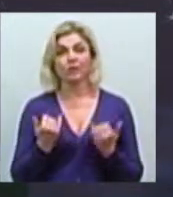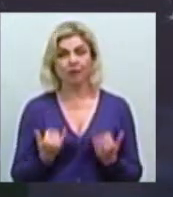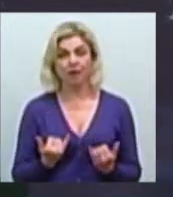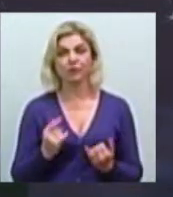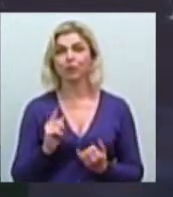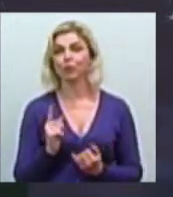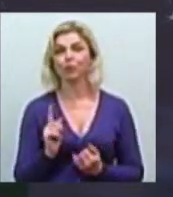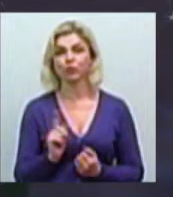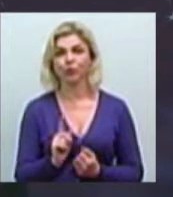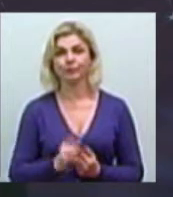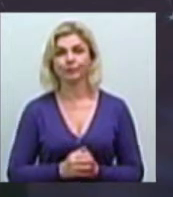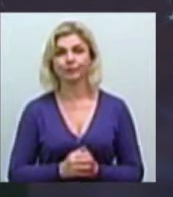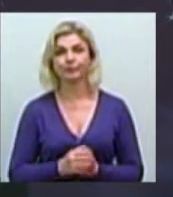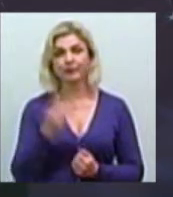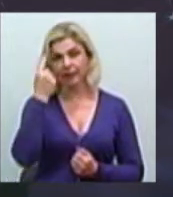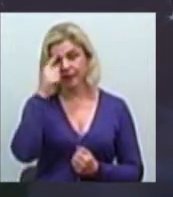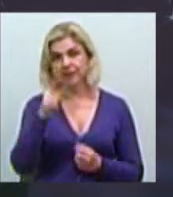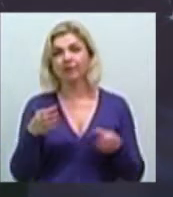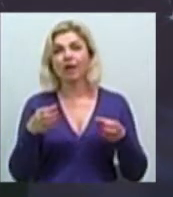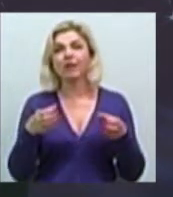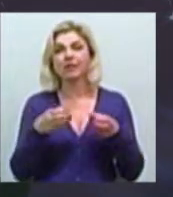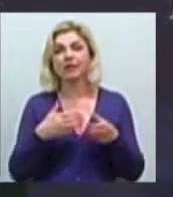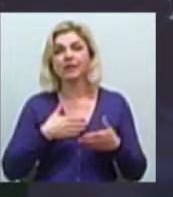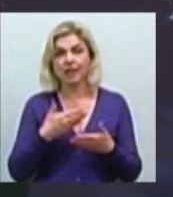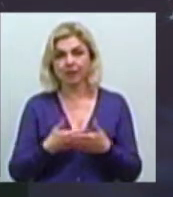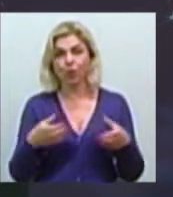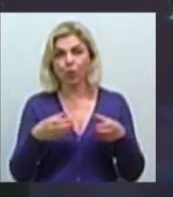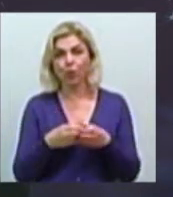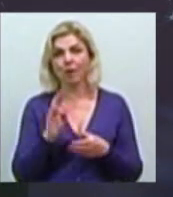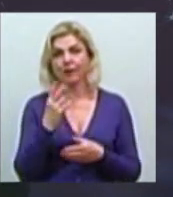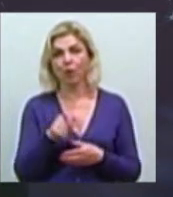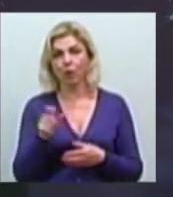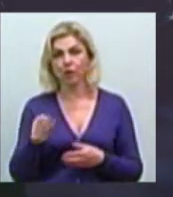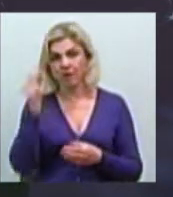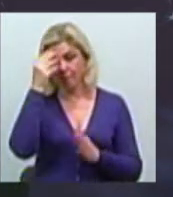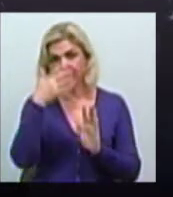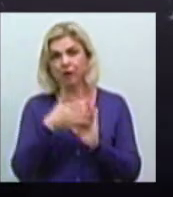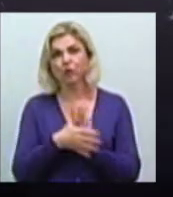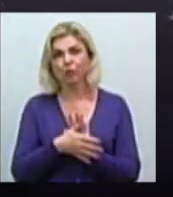що ініціативна група миколаївців проаналізувала